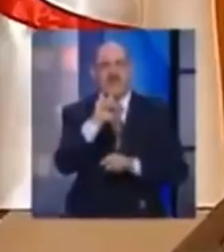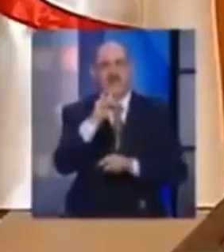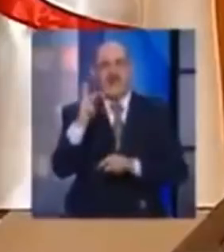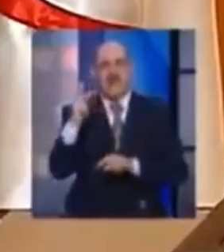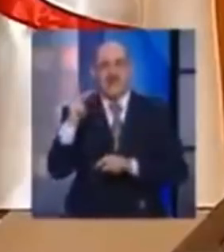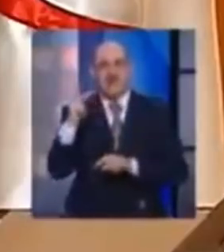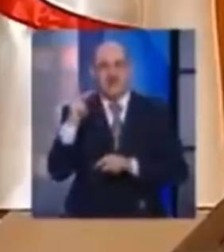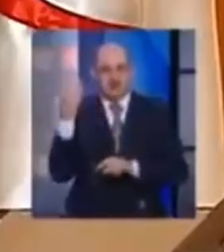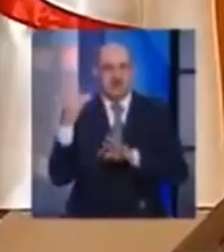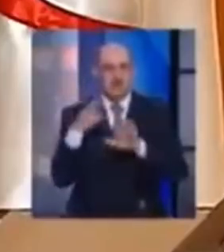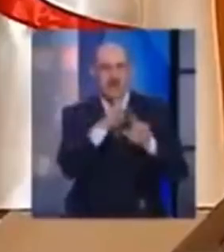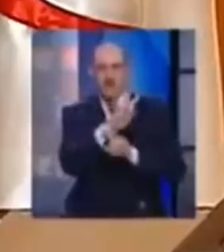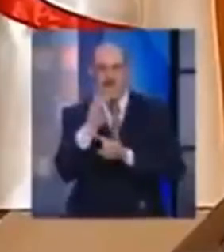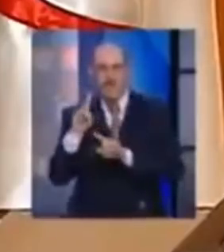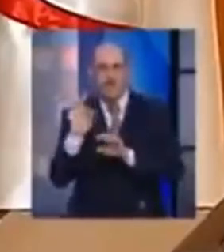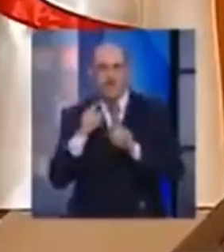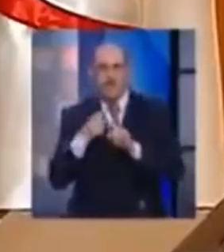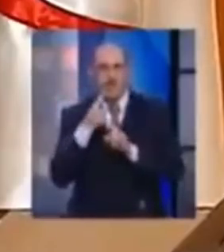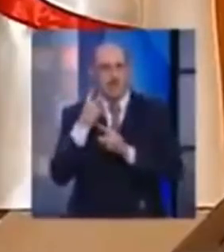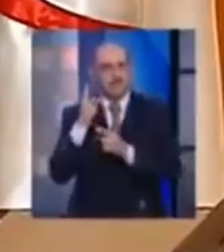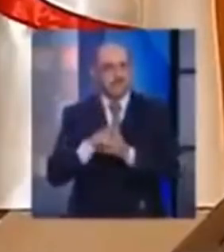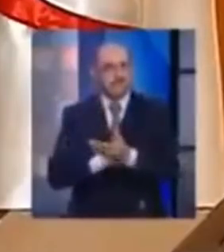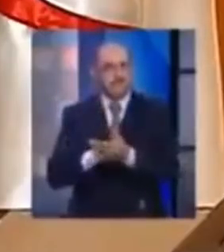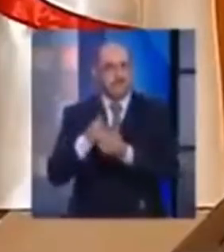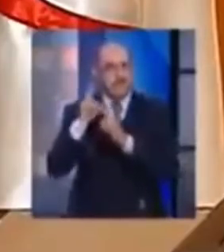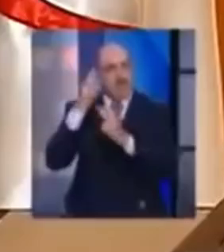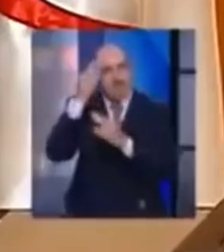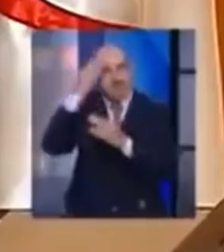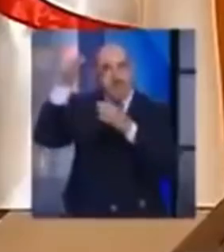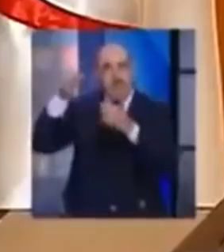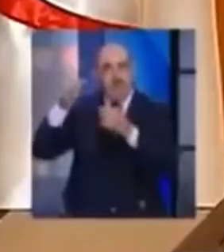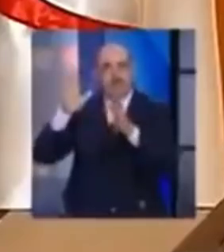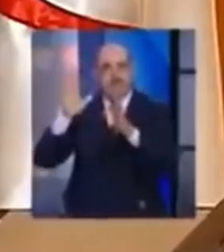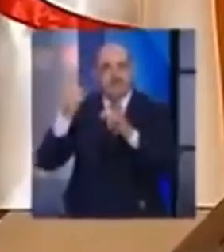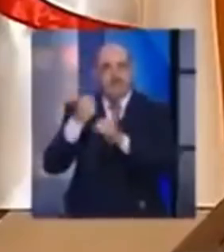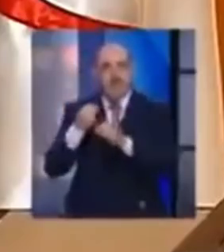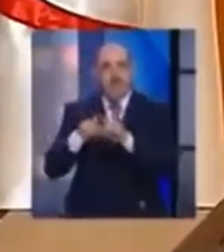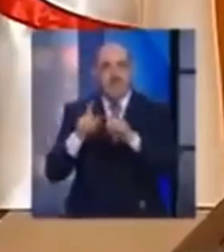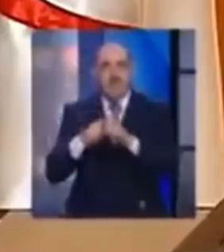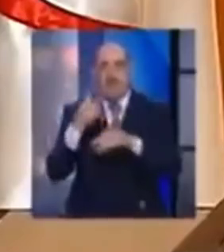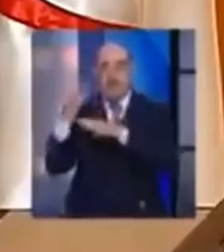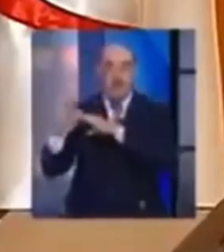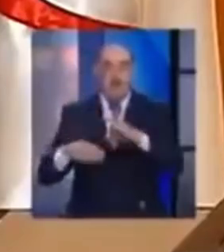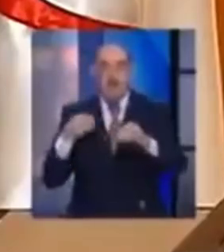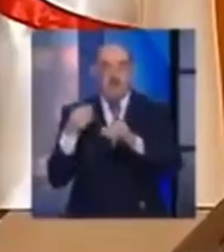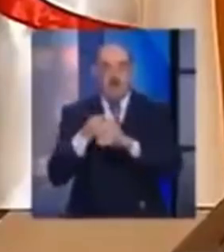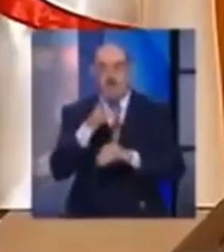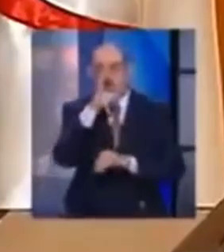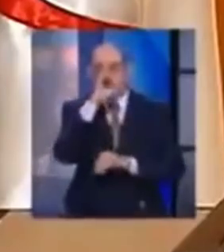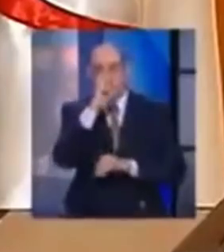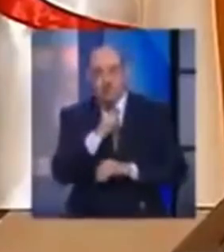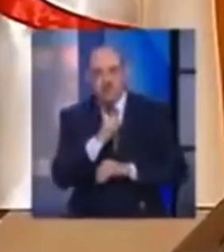للحراك الأصلي الأصيل المبارك اللي نفتخر به واللي أبهر